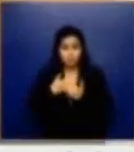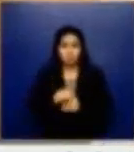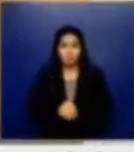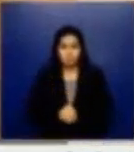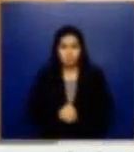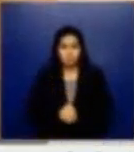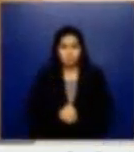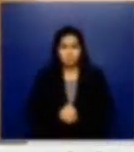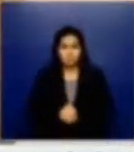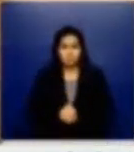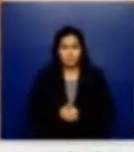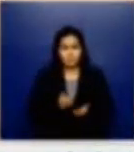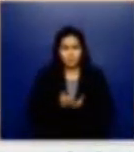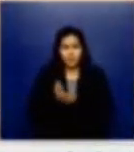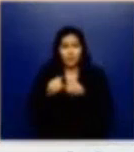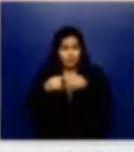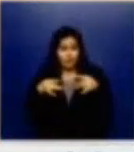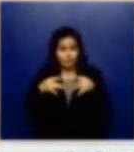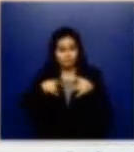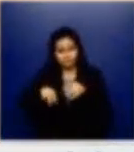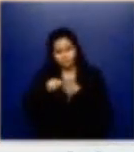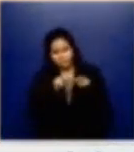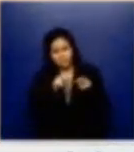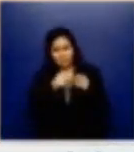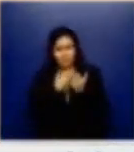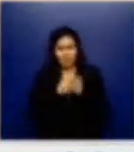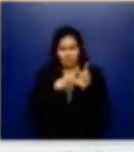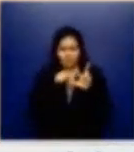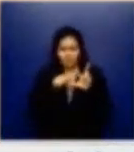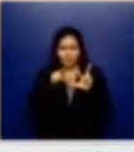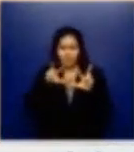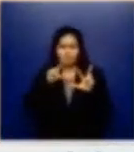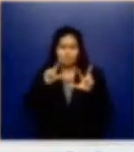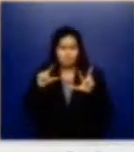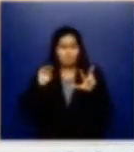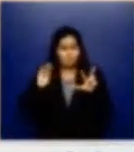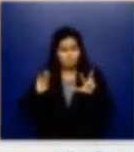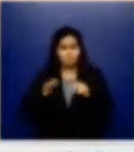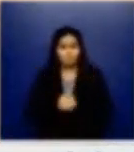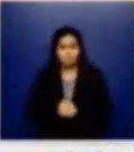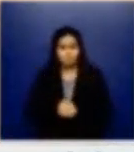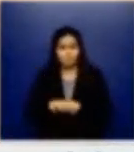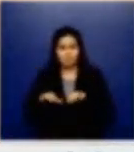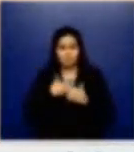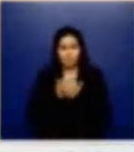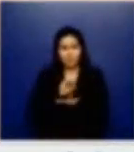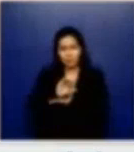ายคนมองโดยเฉพาะฝ่ายค้านมองว่าไอ้ 3.3 ล้านล้านเนี่ยมันไม่ตอบโจทย์ที่ผมพูด